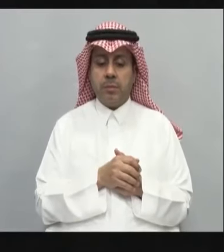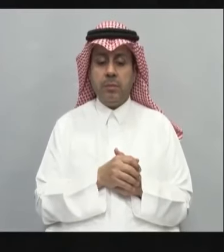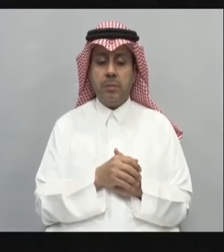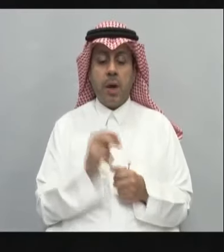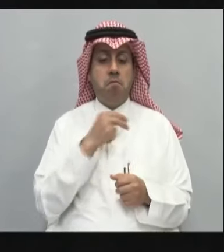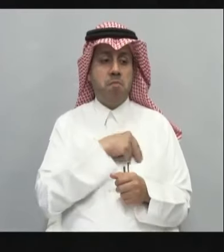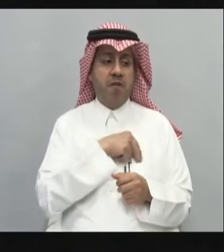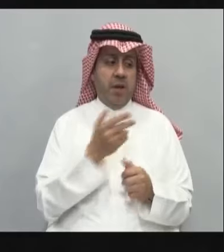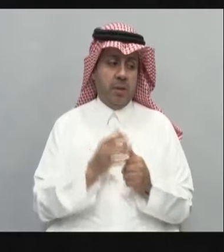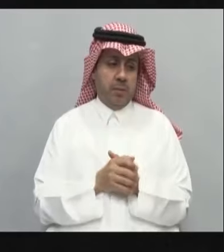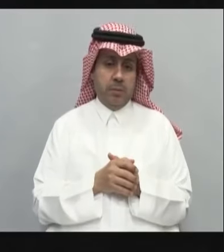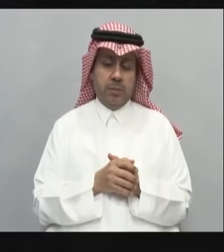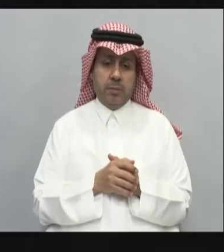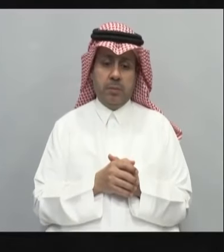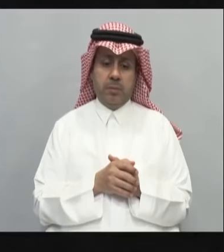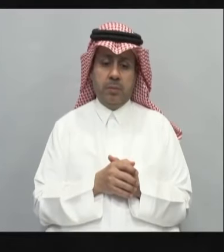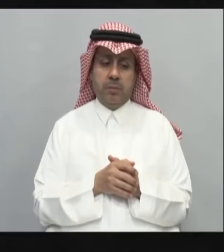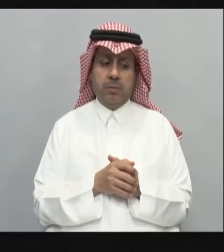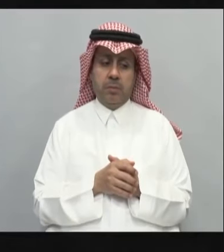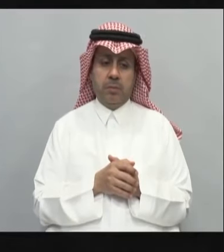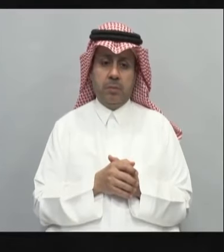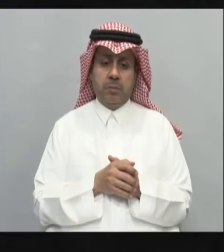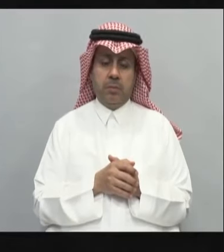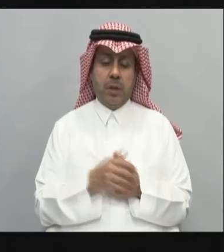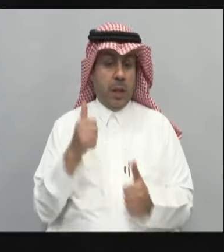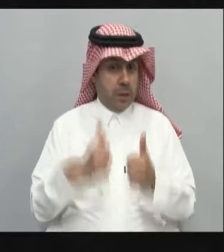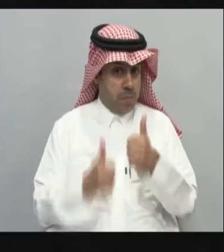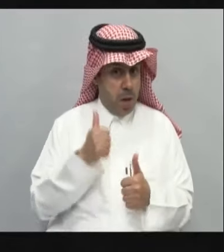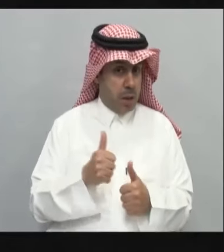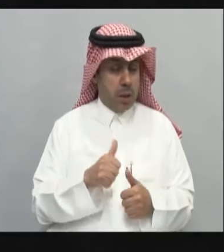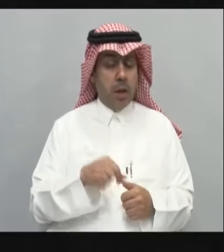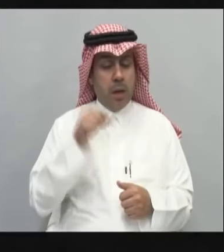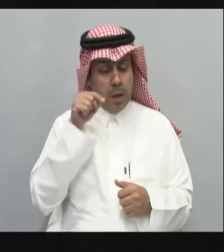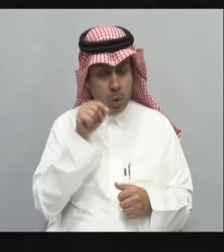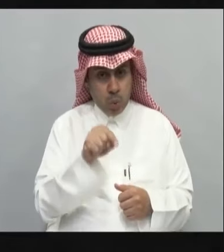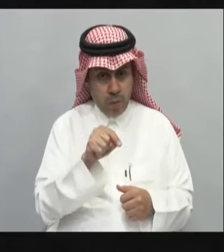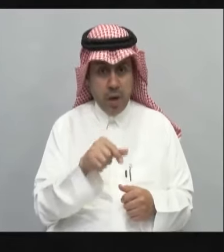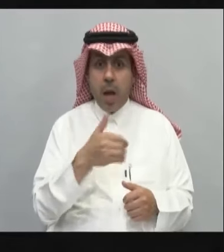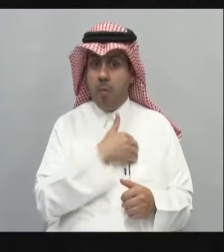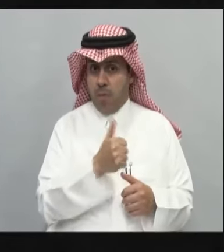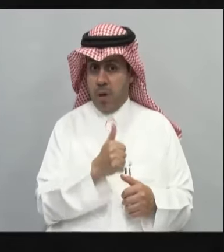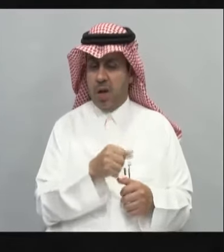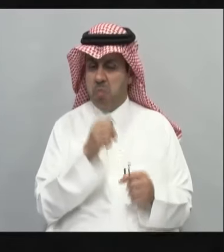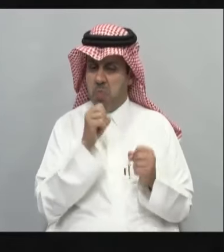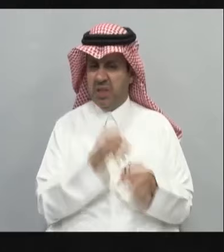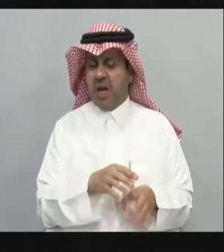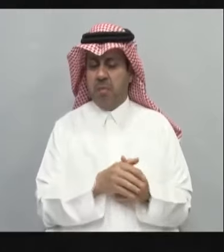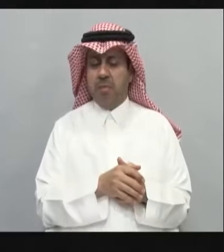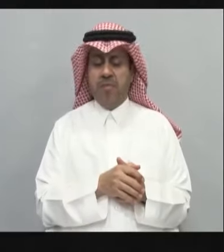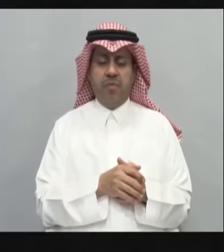الابتلاء وذلك الاختبار الذي يصيب المؤمن سواء ا كان في